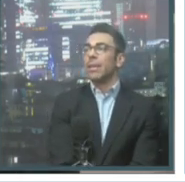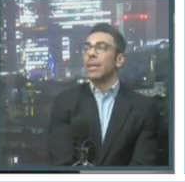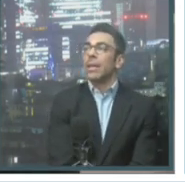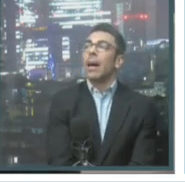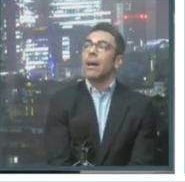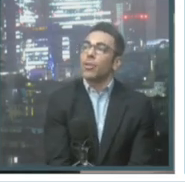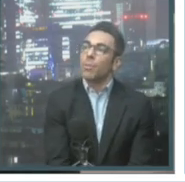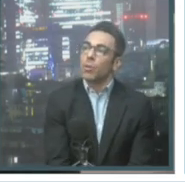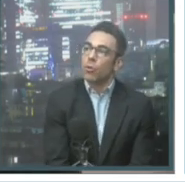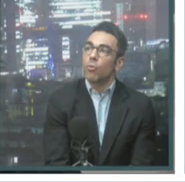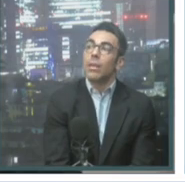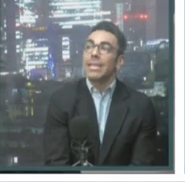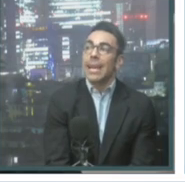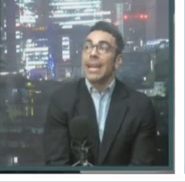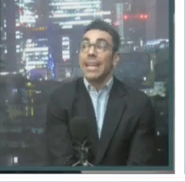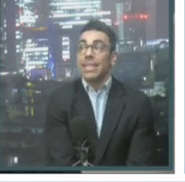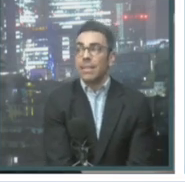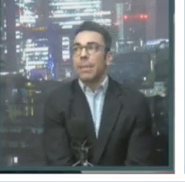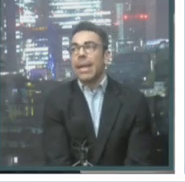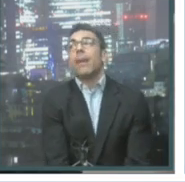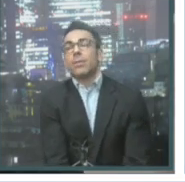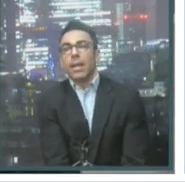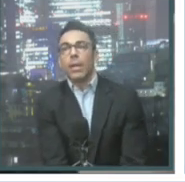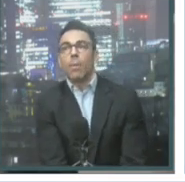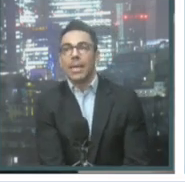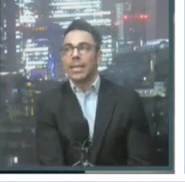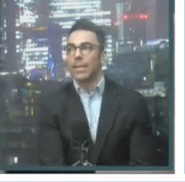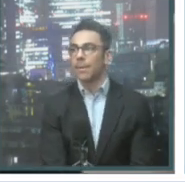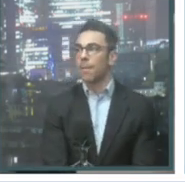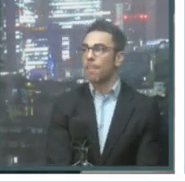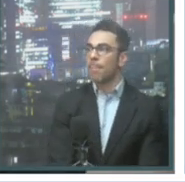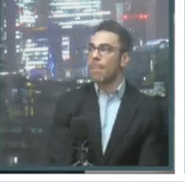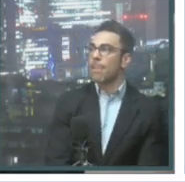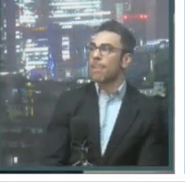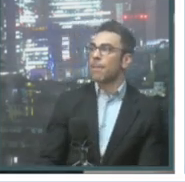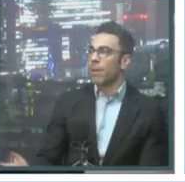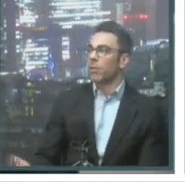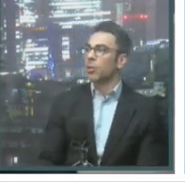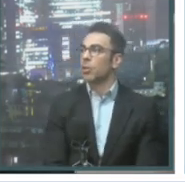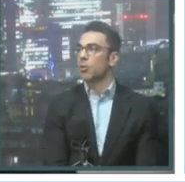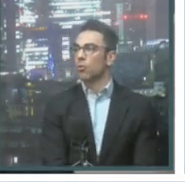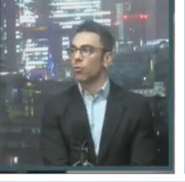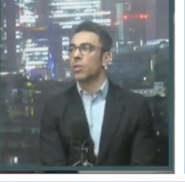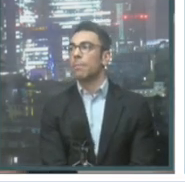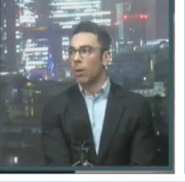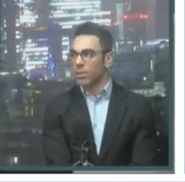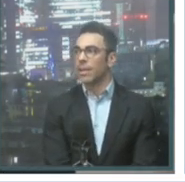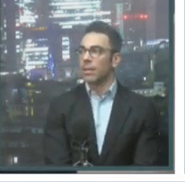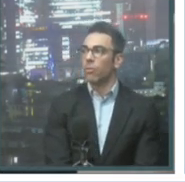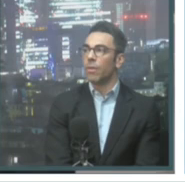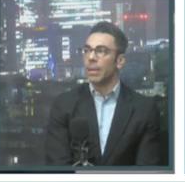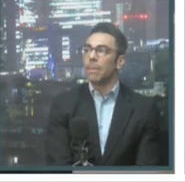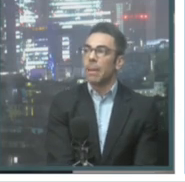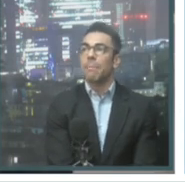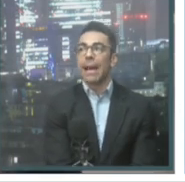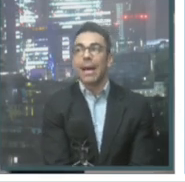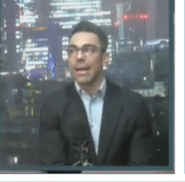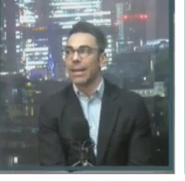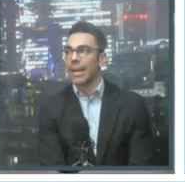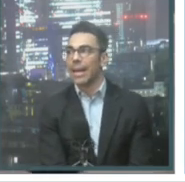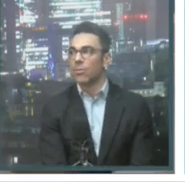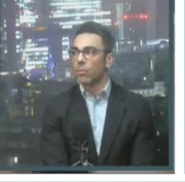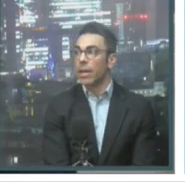capiti c'è bisogno di utilizzare la lis perché la nostra lingua madre verdi ci sono corsi apposta ovviamente per